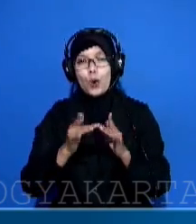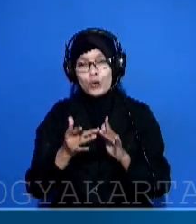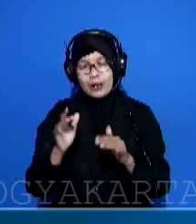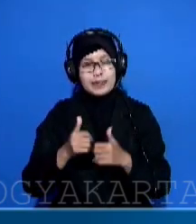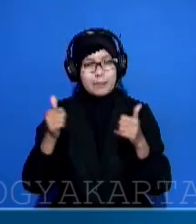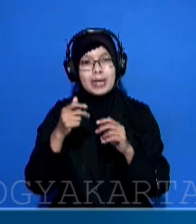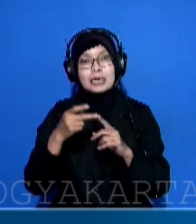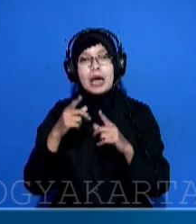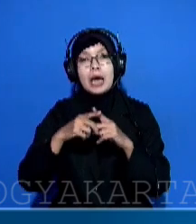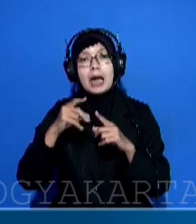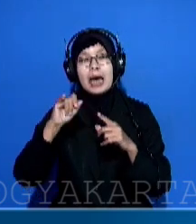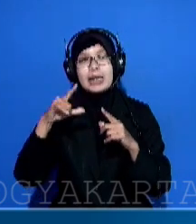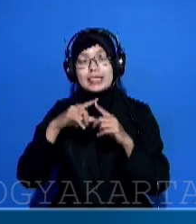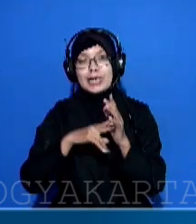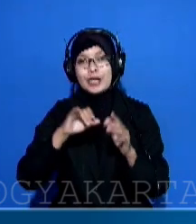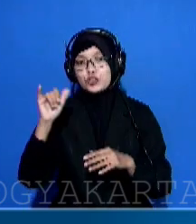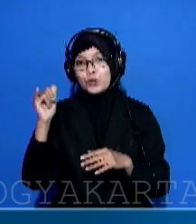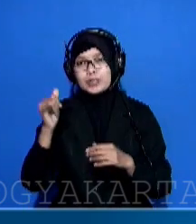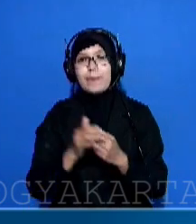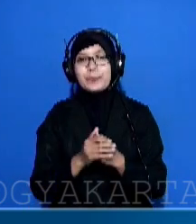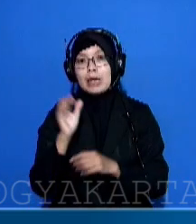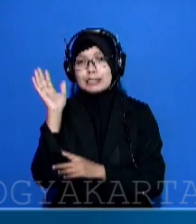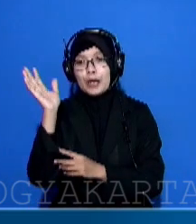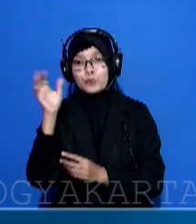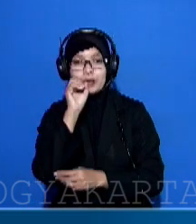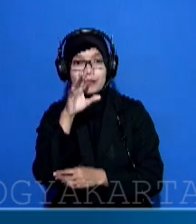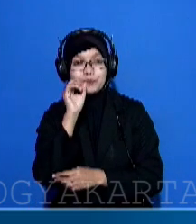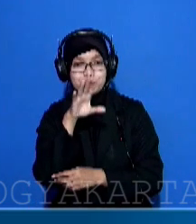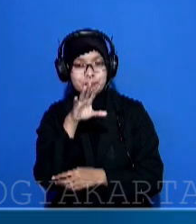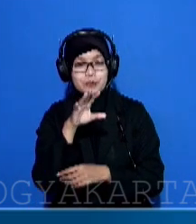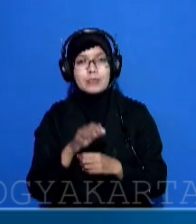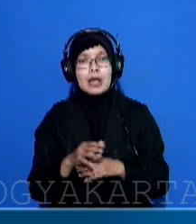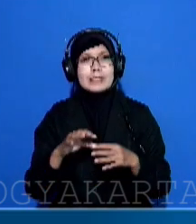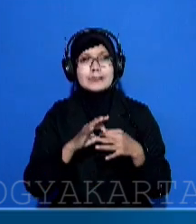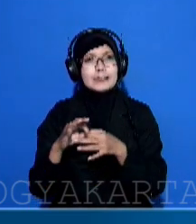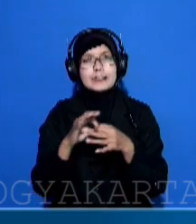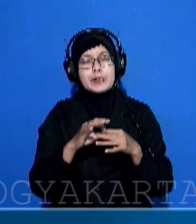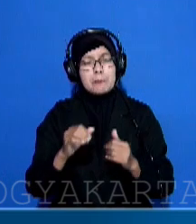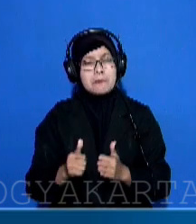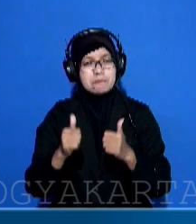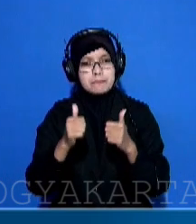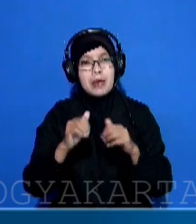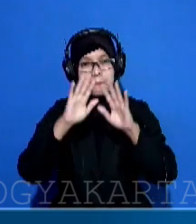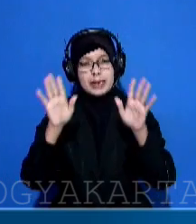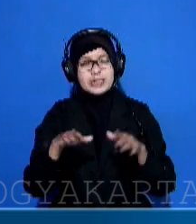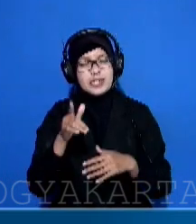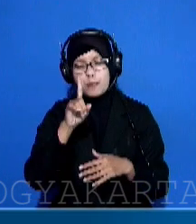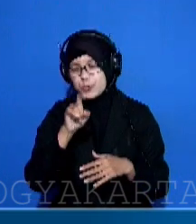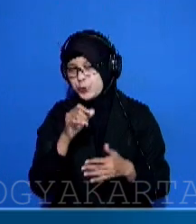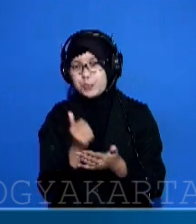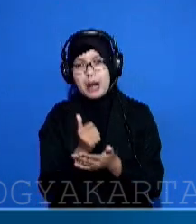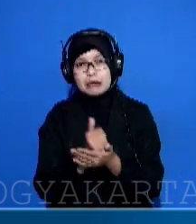Harian Jogja dalam sambutannya Heru mengatakan kerja sama yang apik dengan media sangat diperlukan